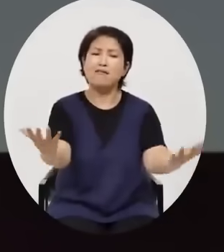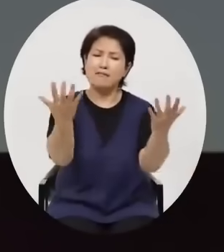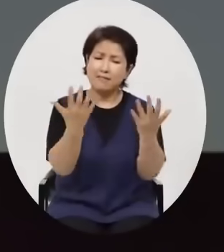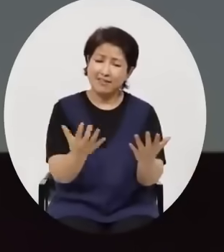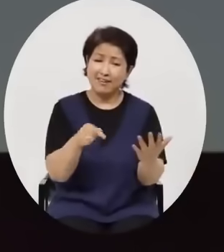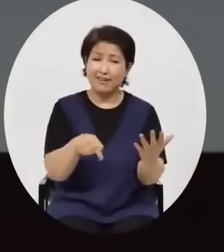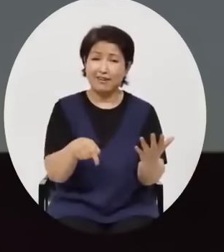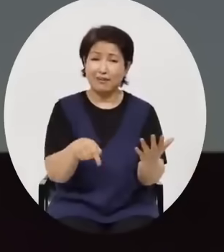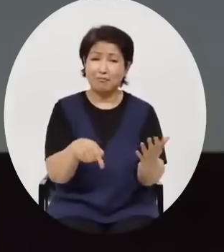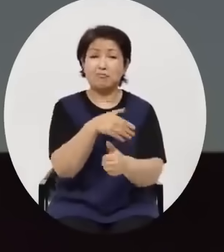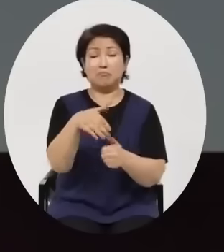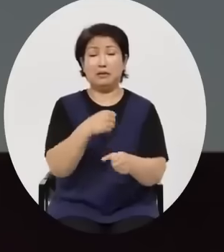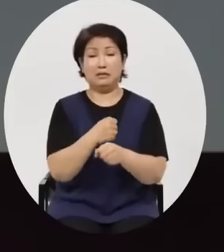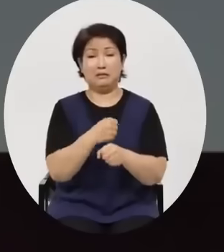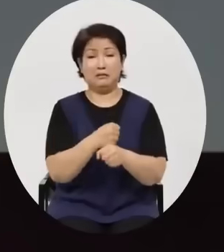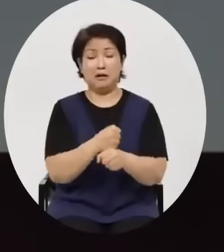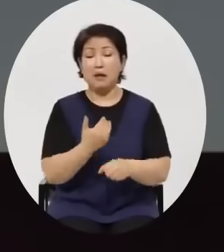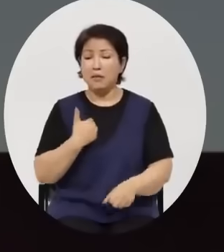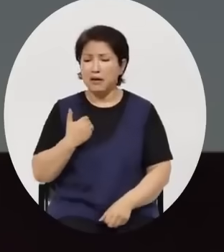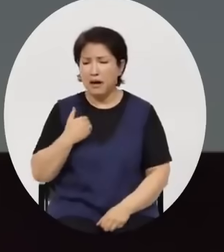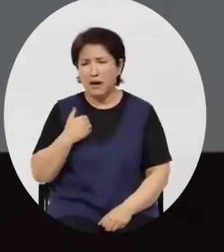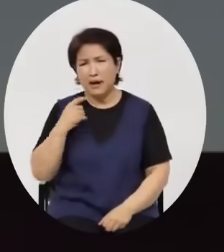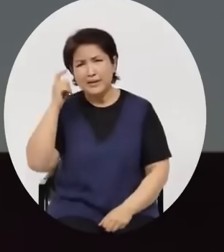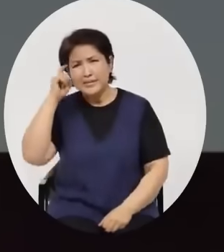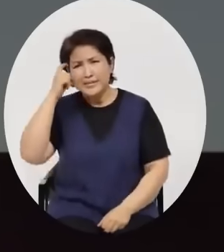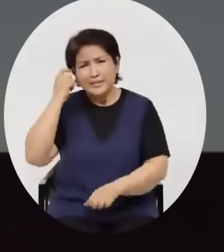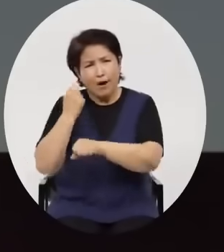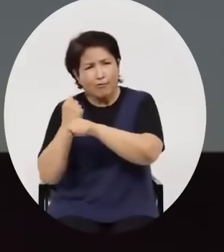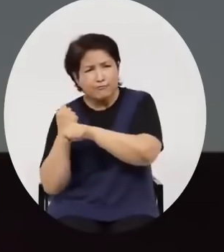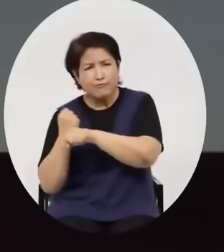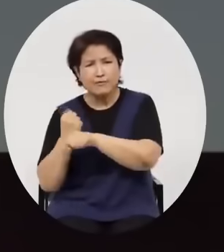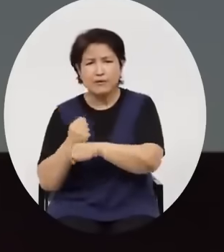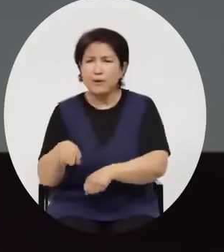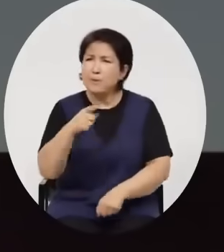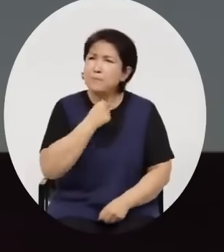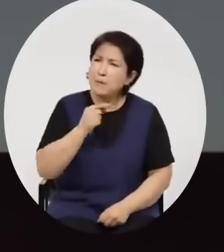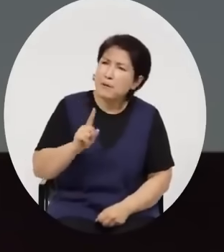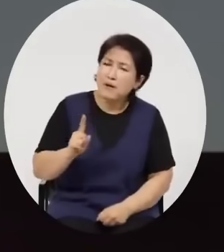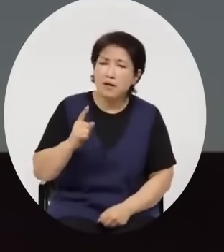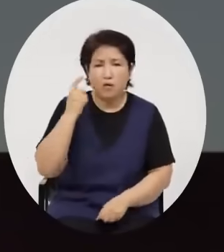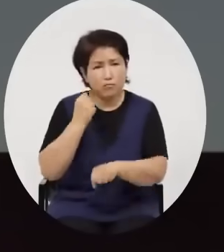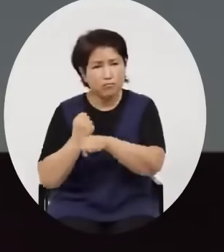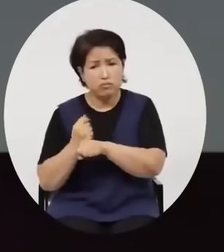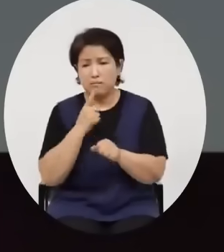생긴 현상이지 뭘 좋아할까 해가지고 연구를 내가 말하는 거 아니에요?